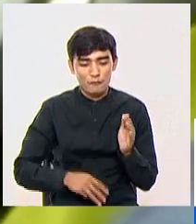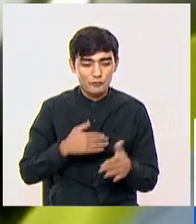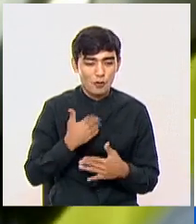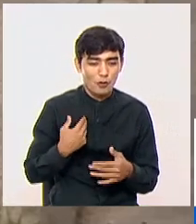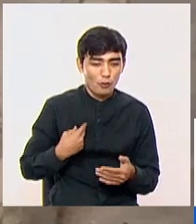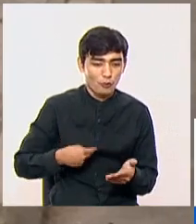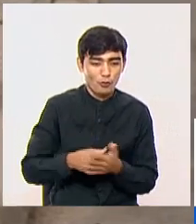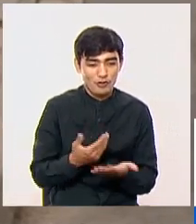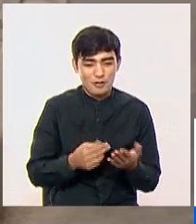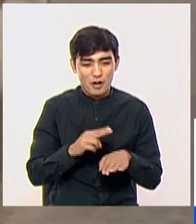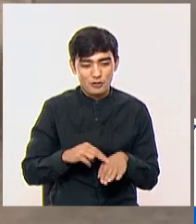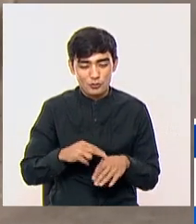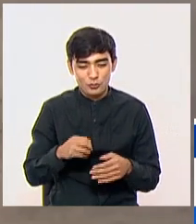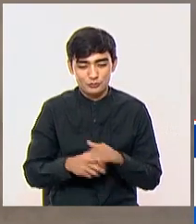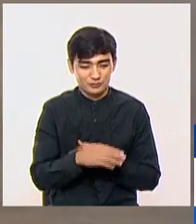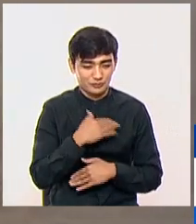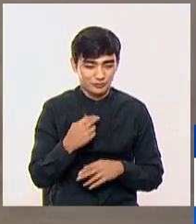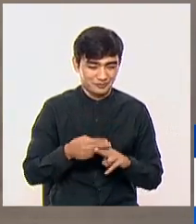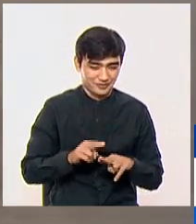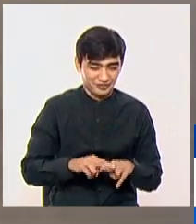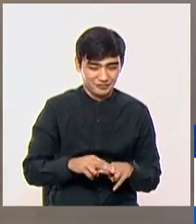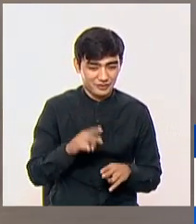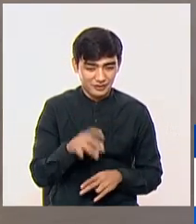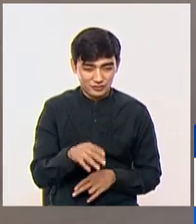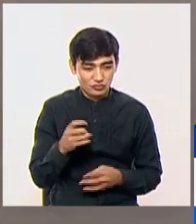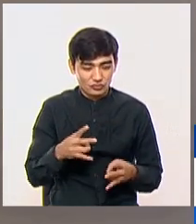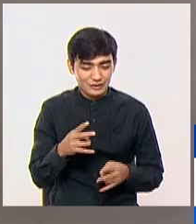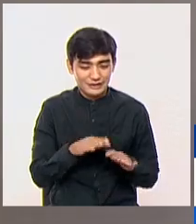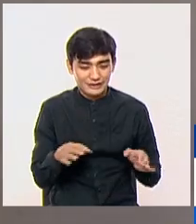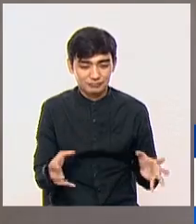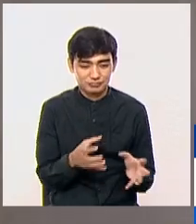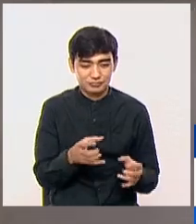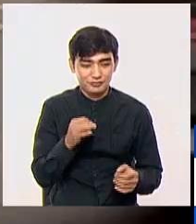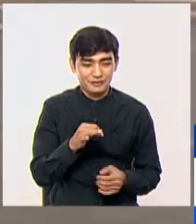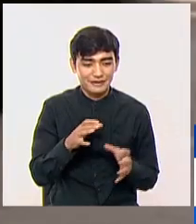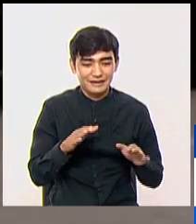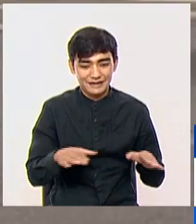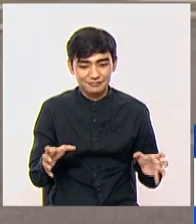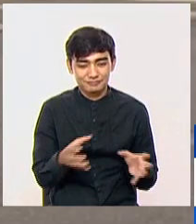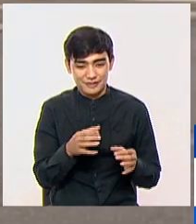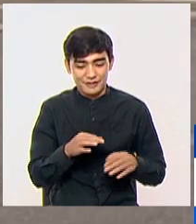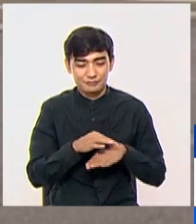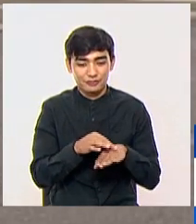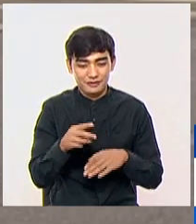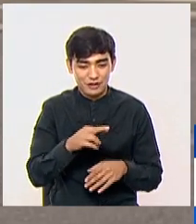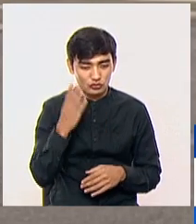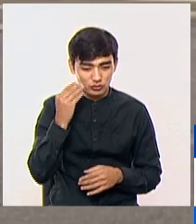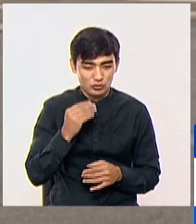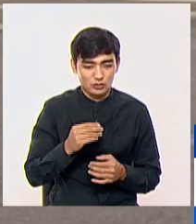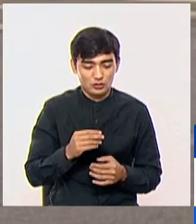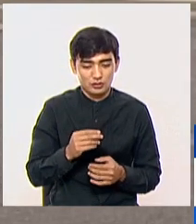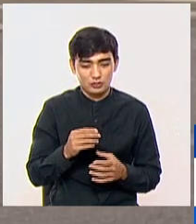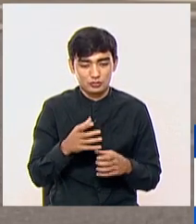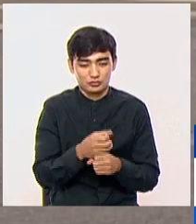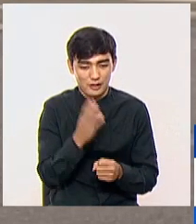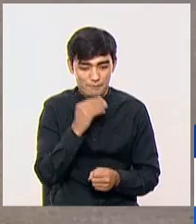или полицию, да? Использование специальных удерживающих устройств для перевозки детей в автомобилях снижает число летальных исходов при